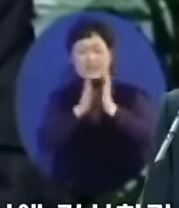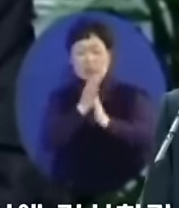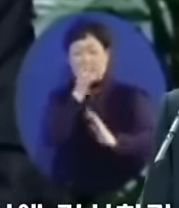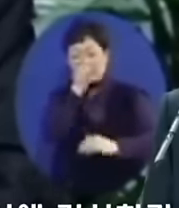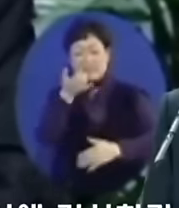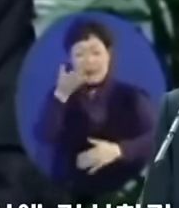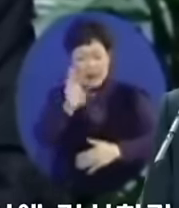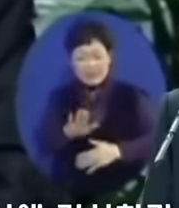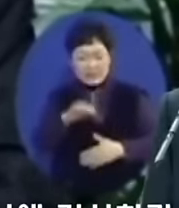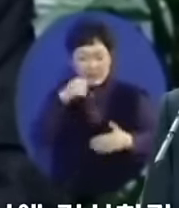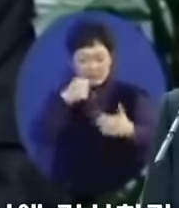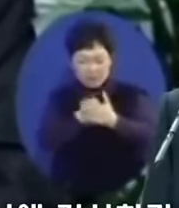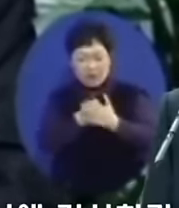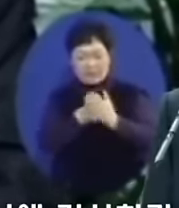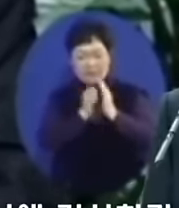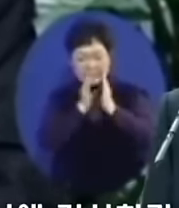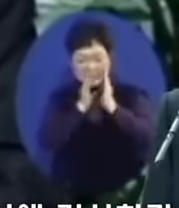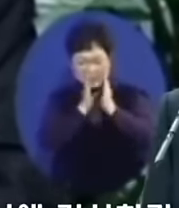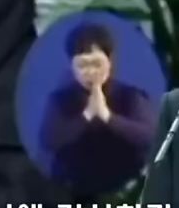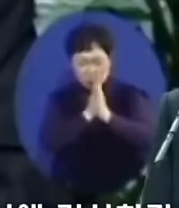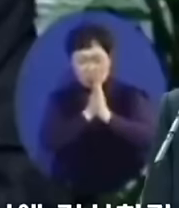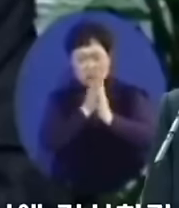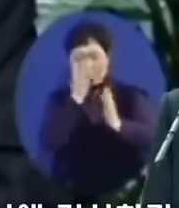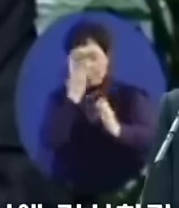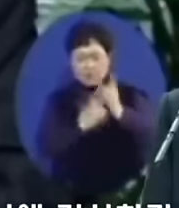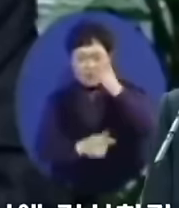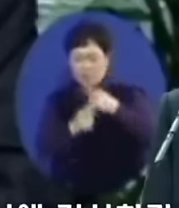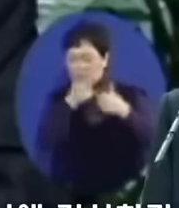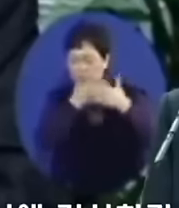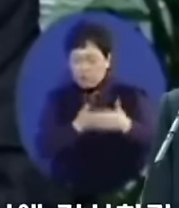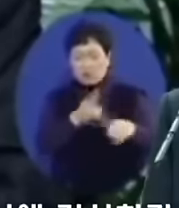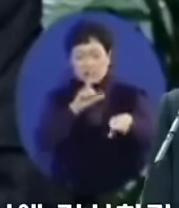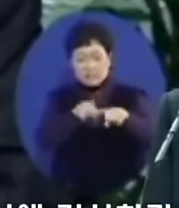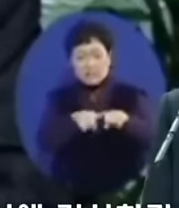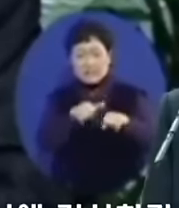있지만은 정한 기도보다 더 중요한 것은 무시로 기도하는 것입니다.